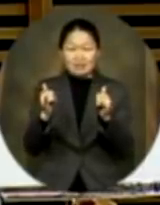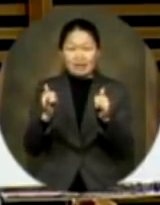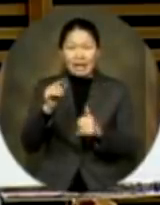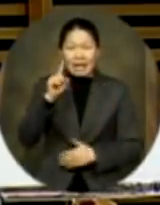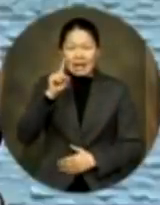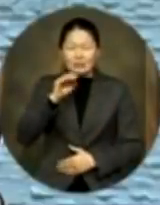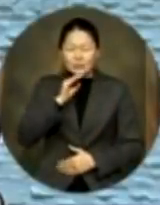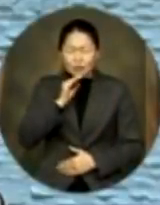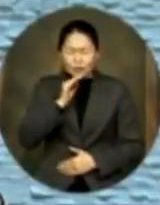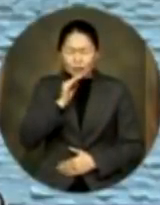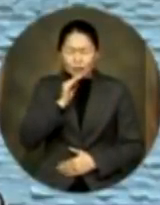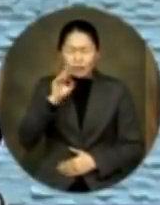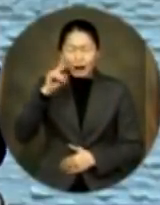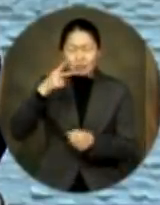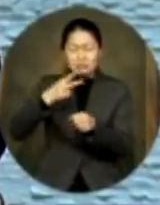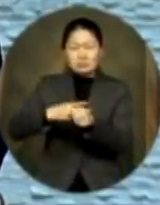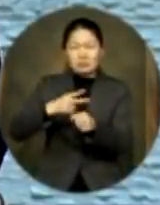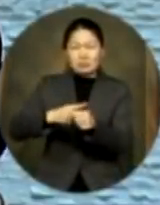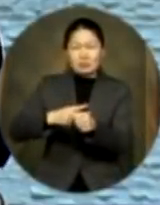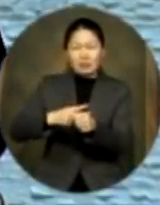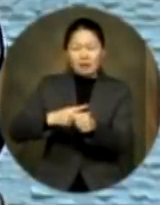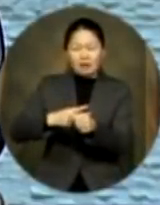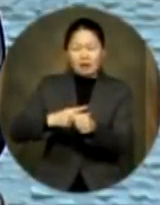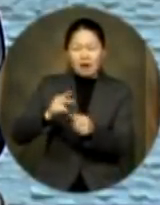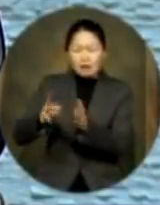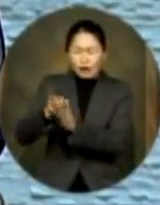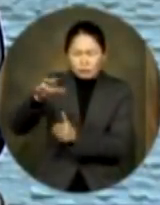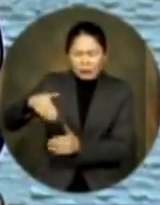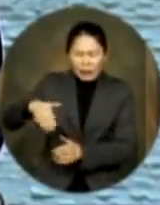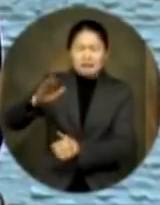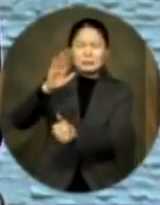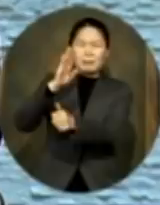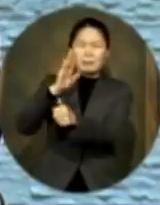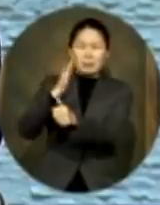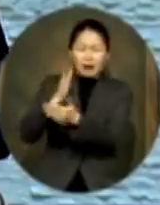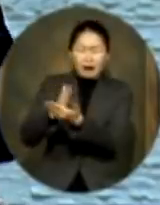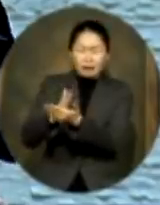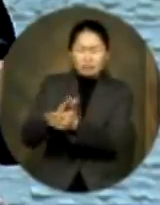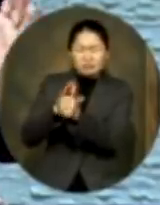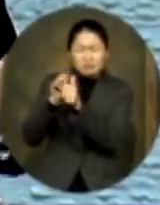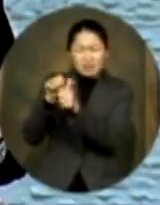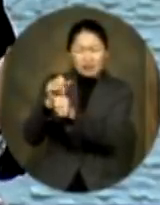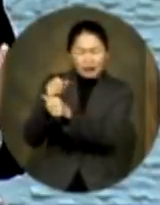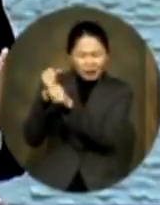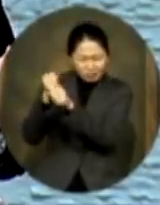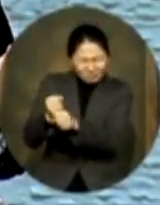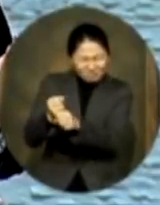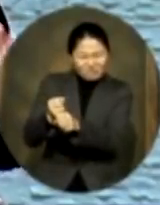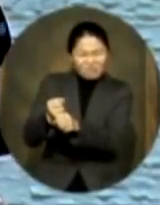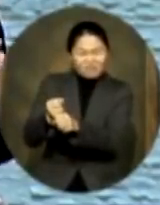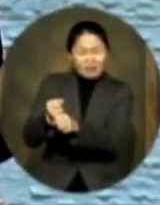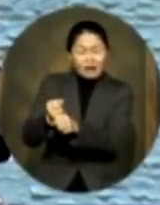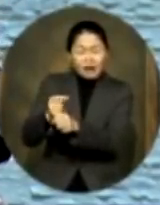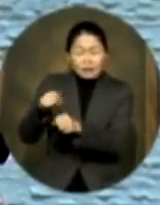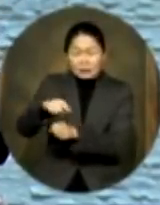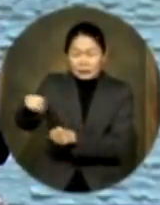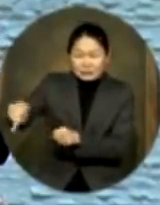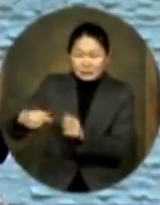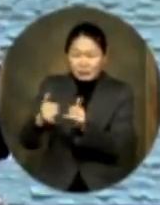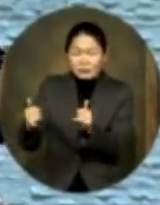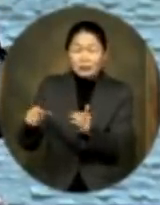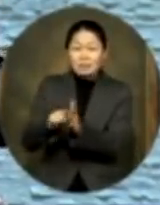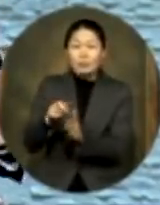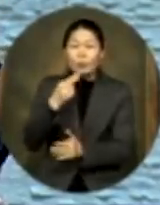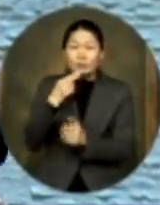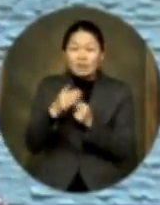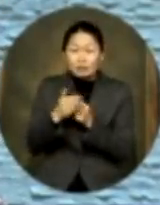한사코 사도 바울에게 예루살렘으로 가지 말라는 겁니다 그들이 믿음이 없는 사람들이기 때문에 아니에요